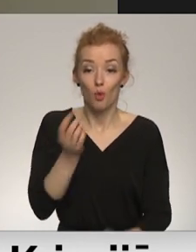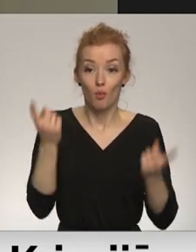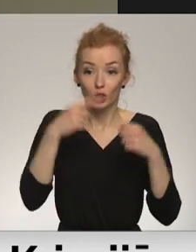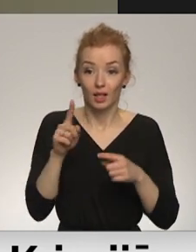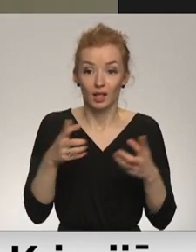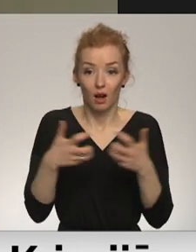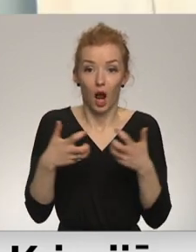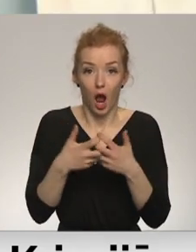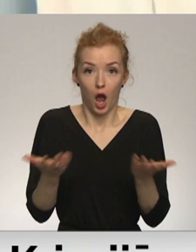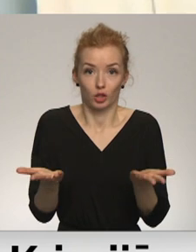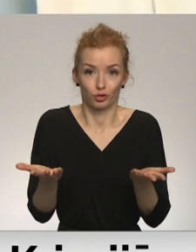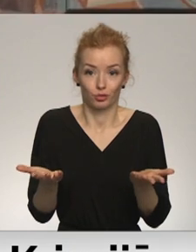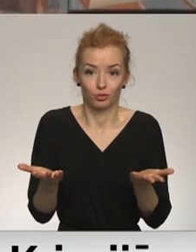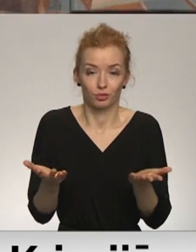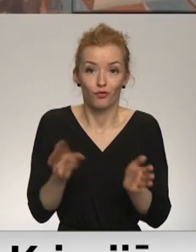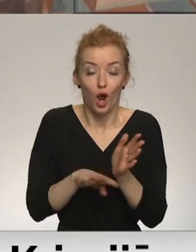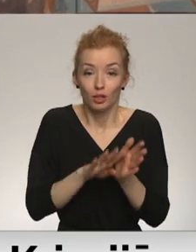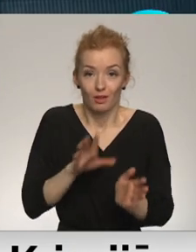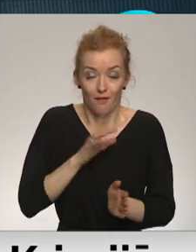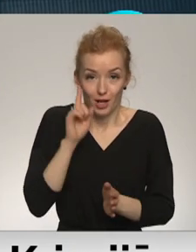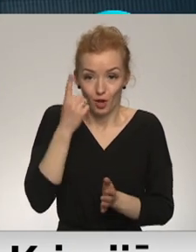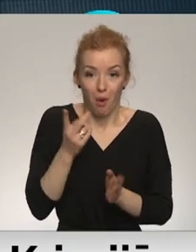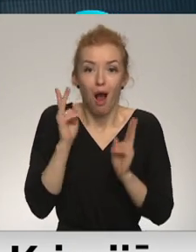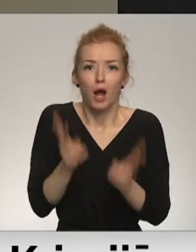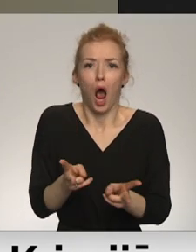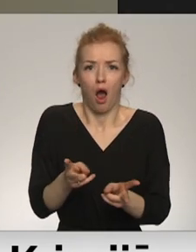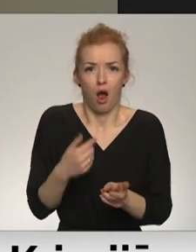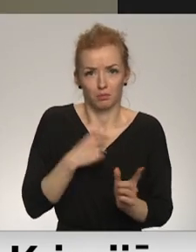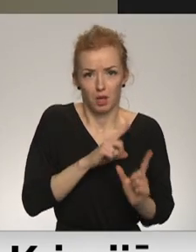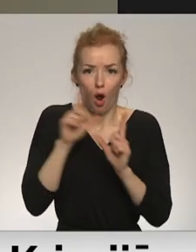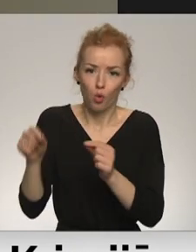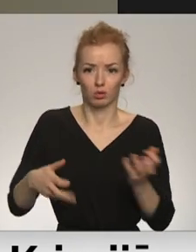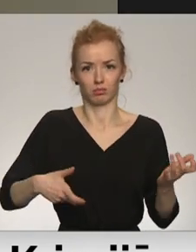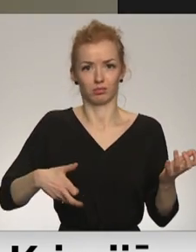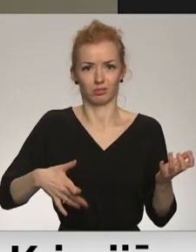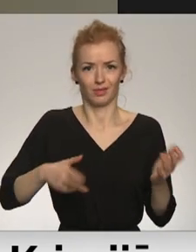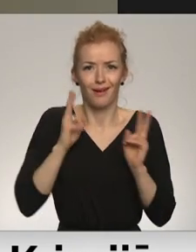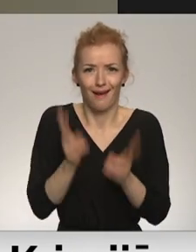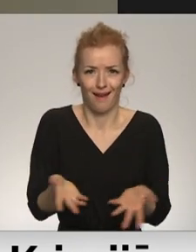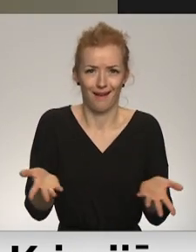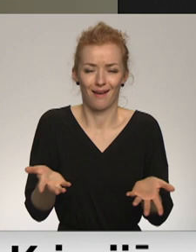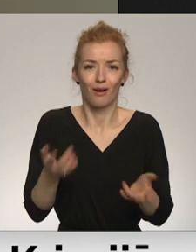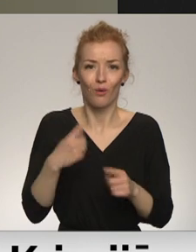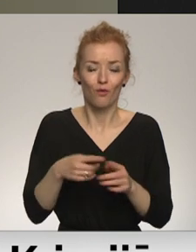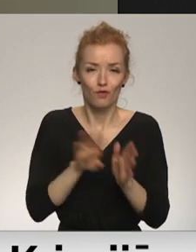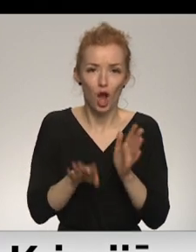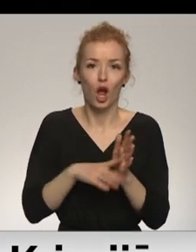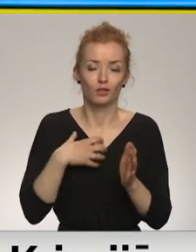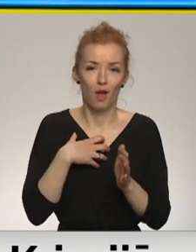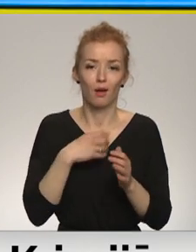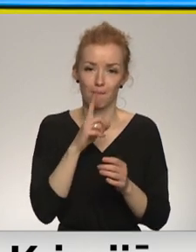Šobrīd ir karš, jā. Un tas ir vienkārši, kad nevar iedomāties, kā tam visam pa vidu, tu vēl ar savu ģitāru. Nu, ir brīži, kad vienkārši ir